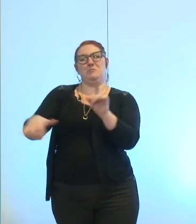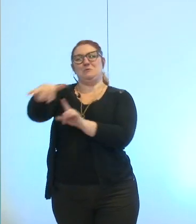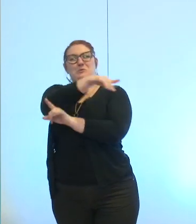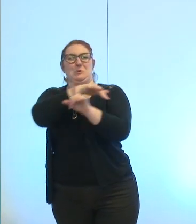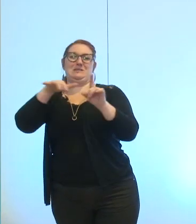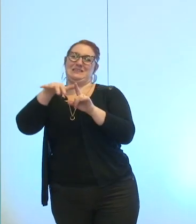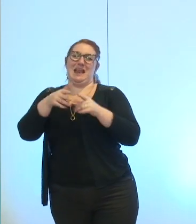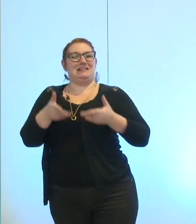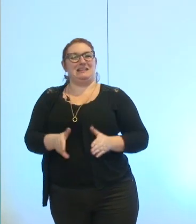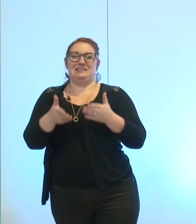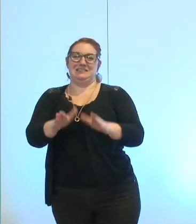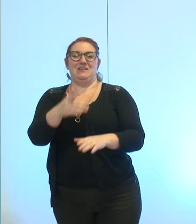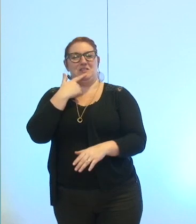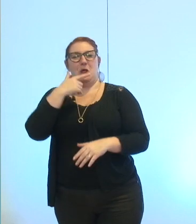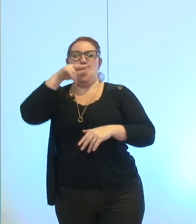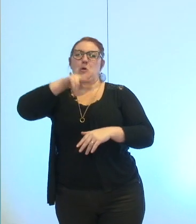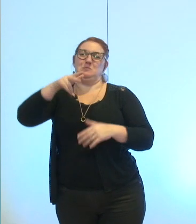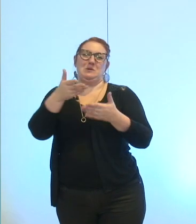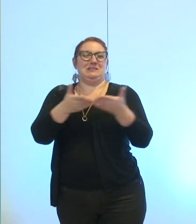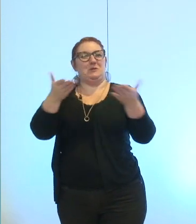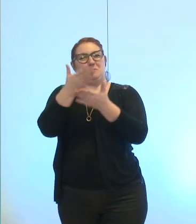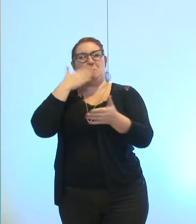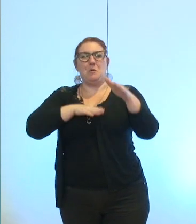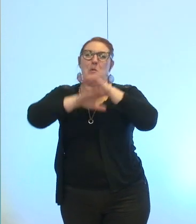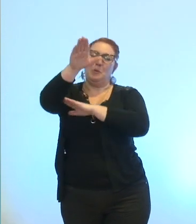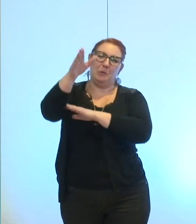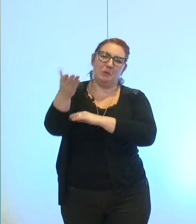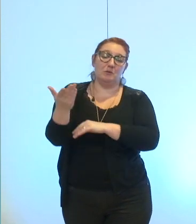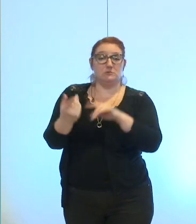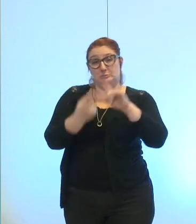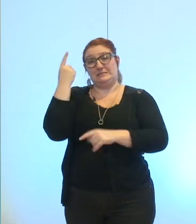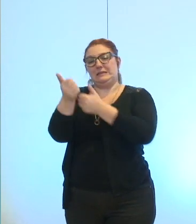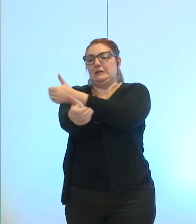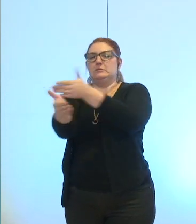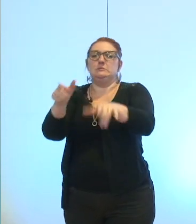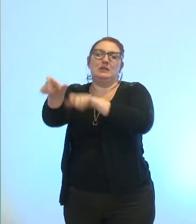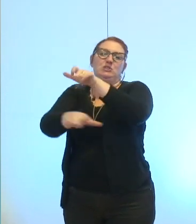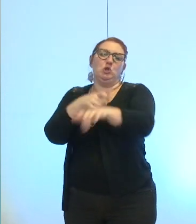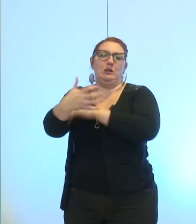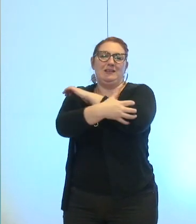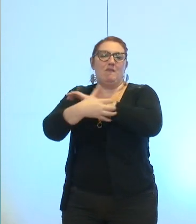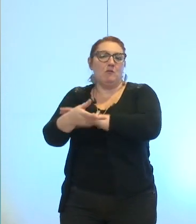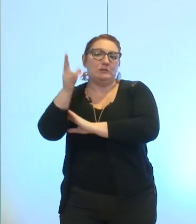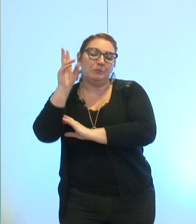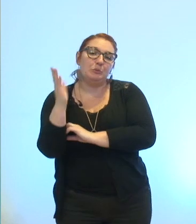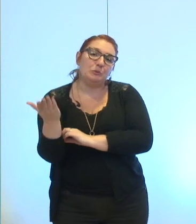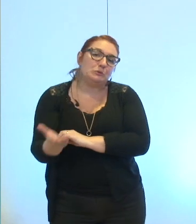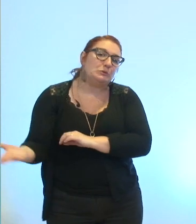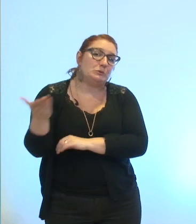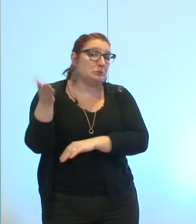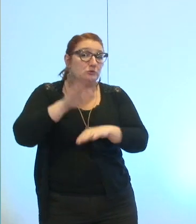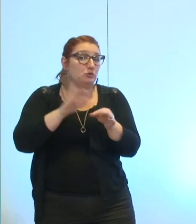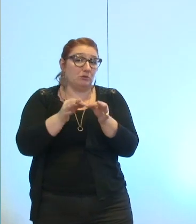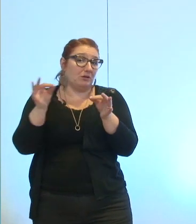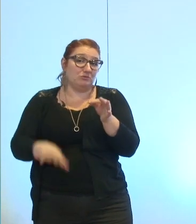vous allez améliorer la situation du logement et notamment la situation du logement des plus défavorisés ça ne sera pas à la sortie